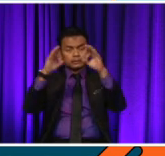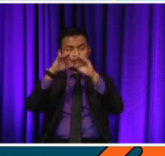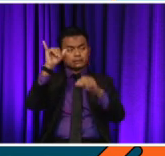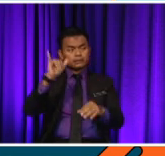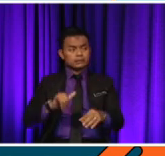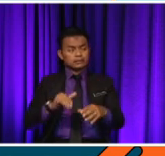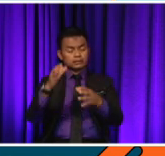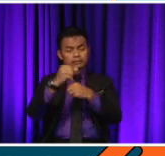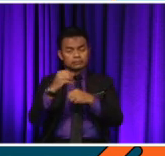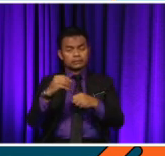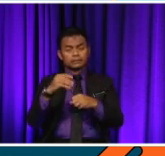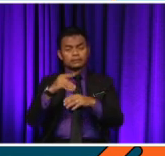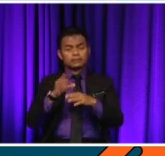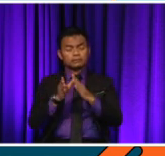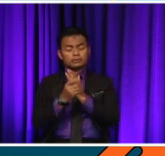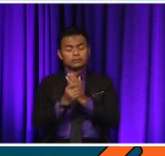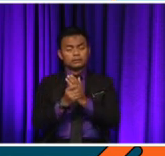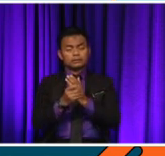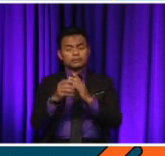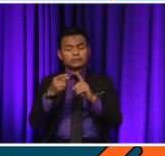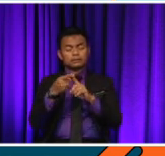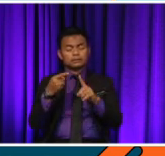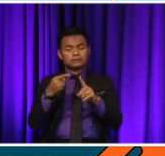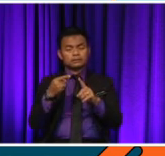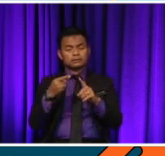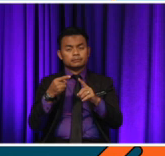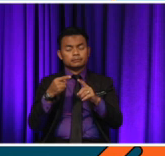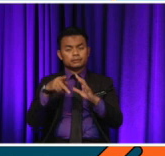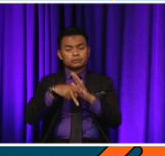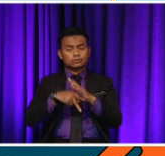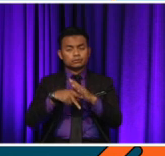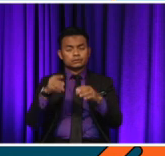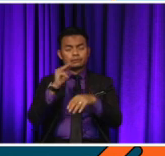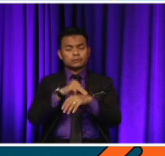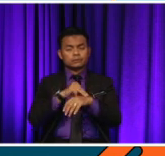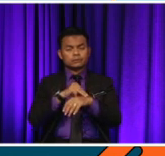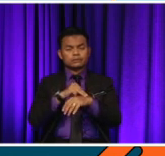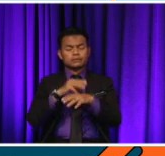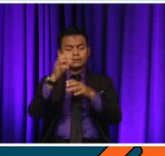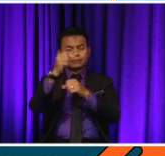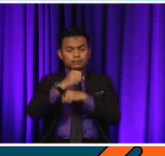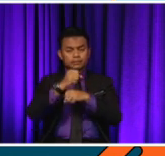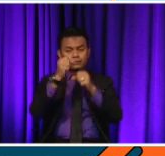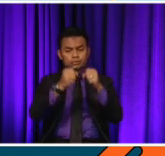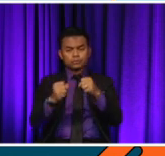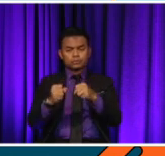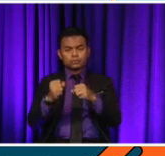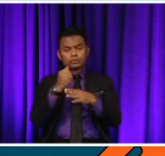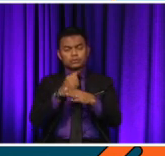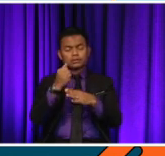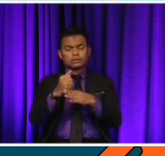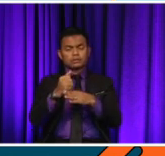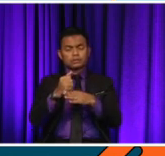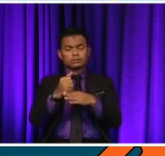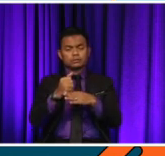diperoleh melalui kemahiran mustafase yang pertama dapat menyusun atau membuat penjadohan kerja mengikut kehendak